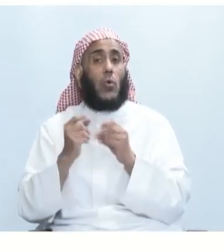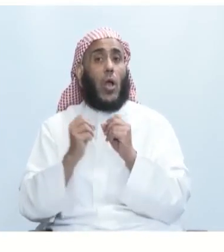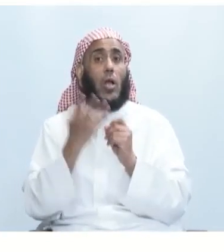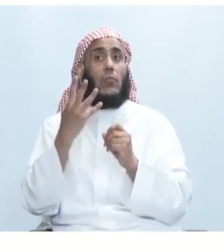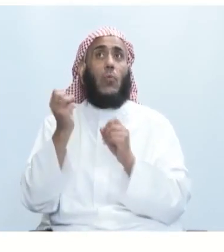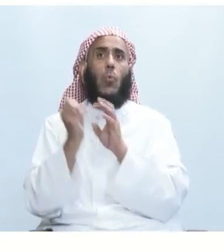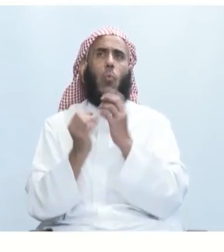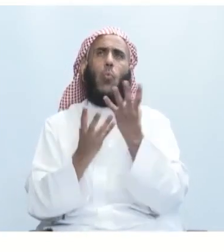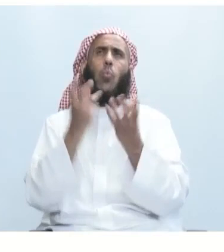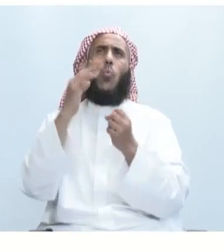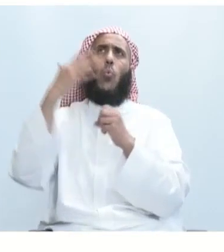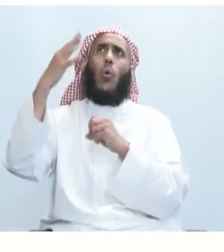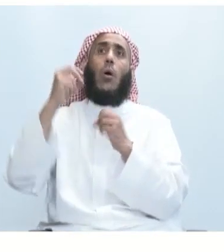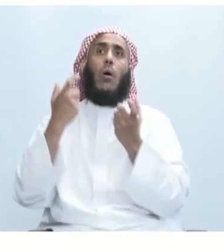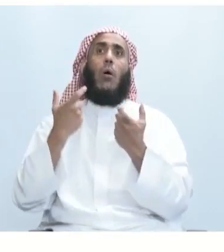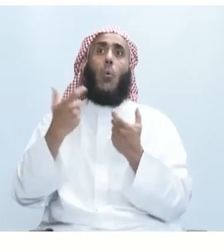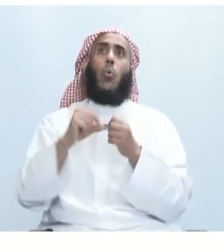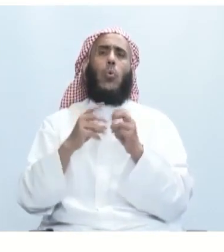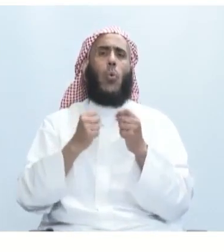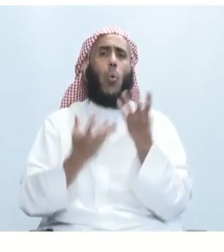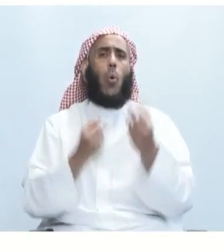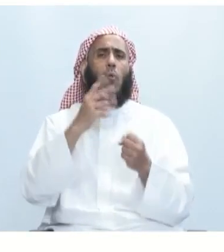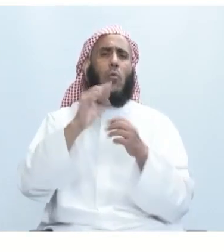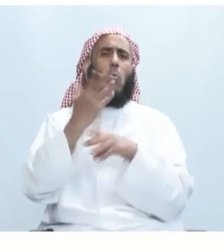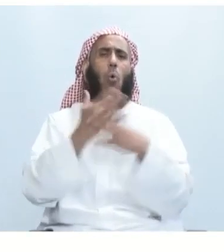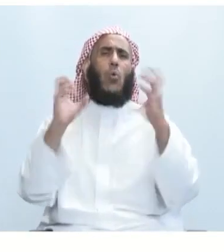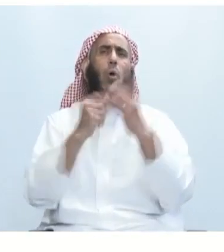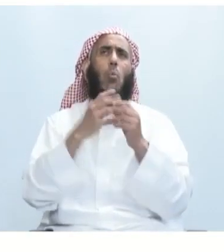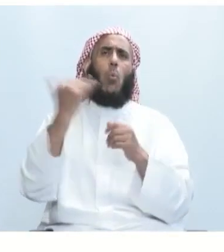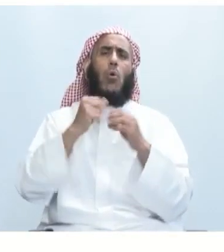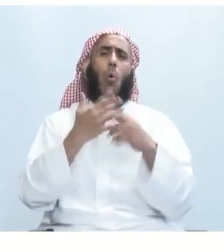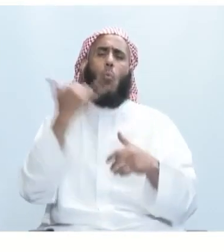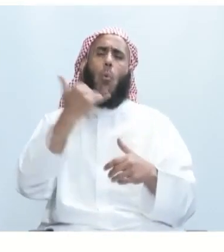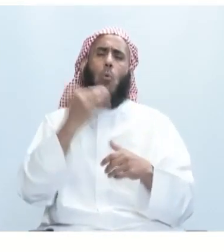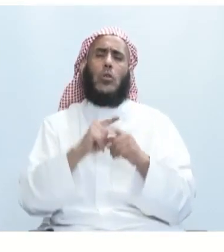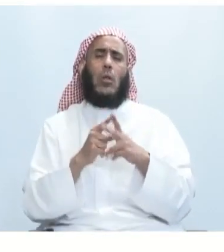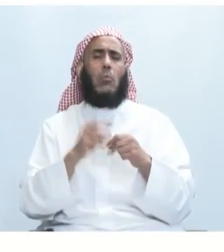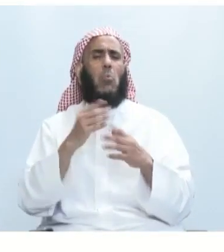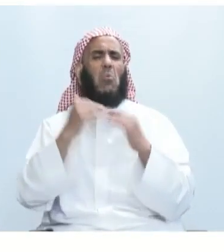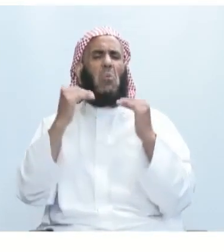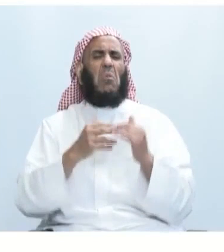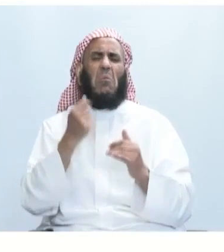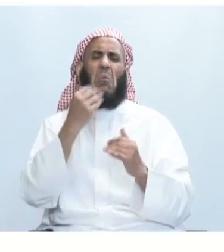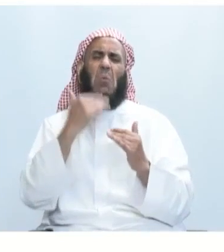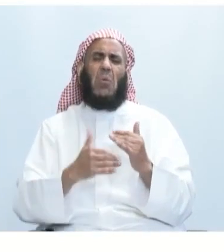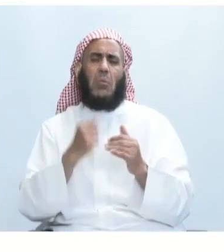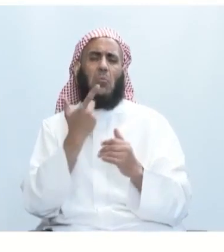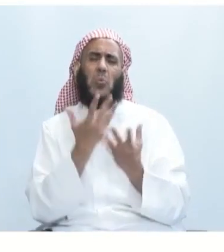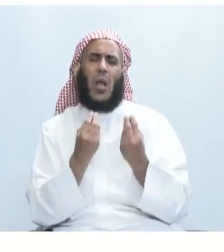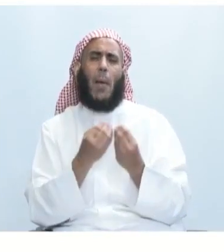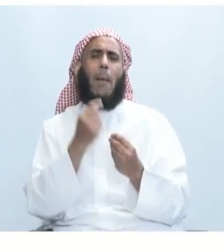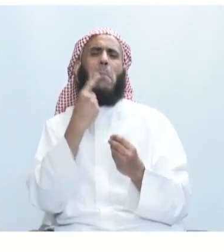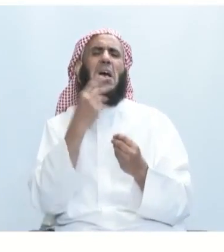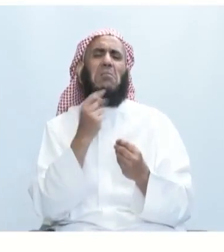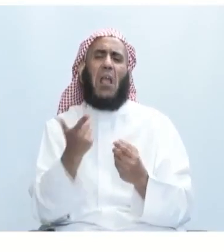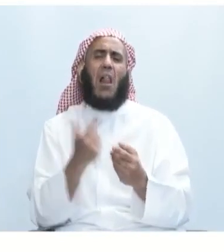الدخان المستخدم التحذير من اندلاع حريق في غرفه او مبنى من الاجهزه المهمه والضروريه فبالرغم من انخفاض تكلفته التي تبلغ في حدود 100